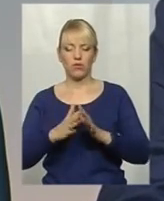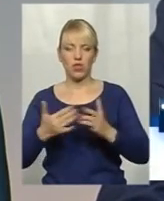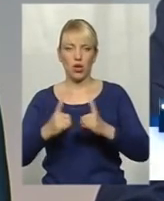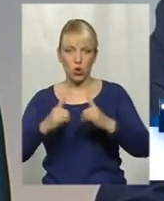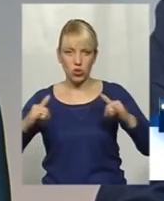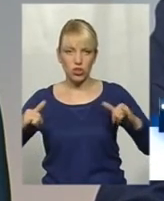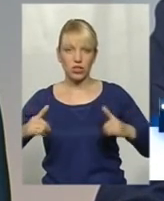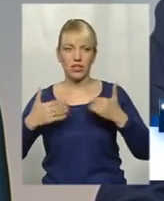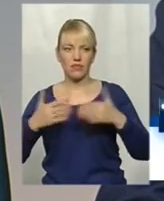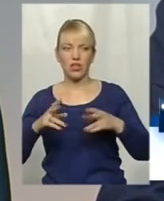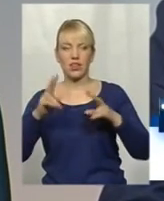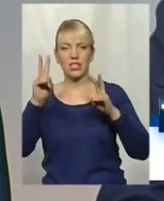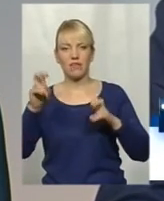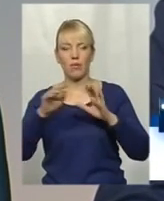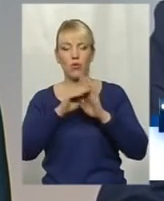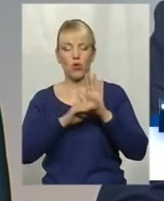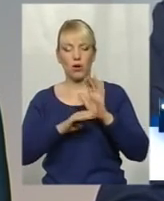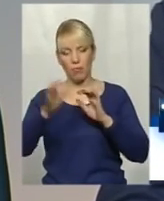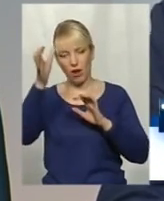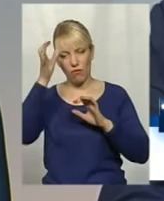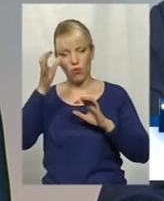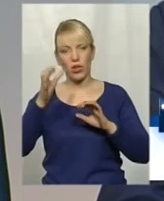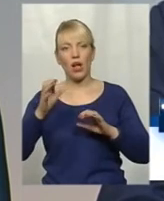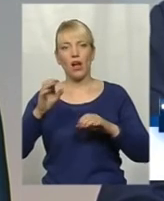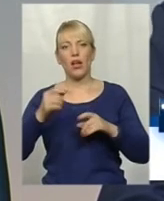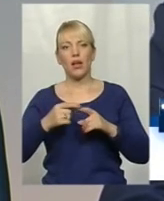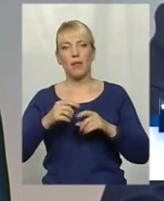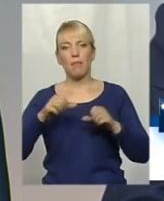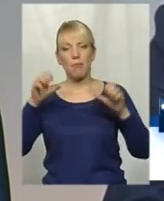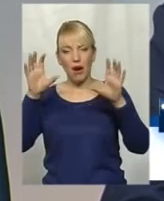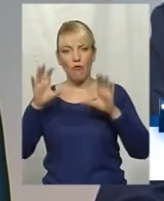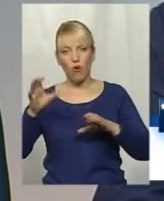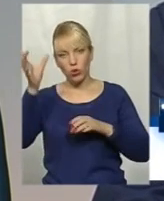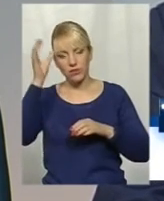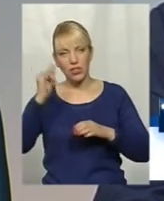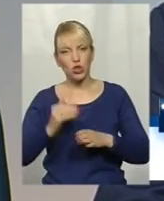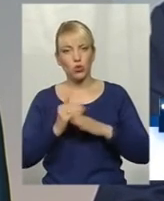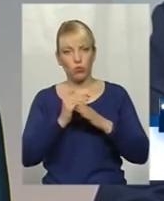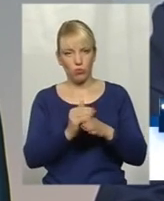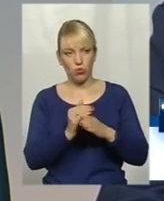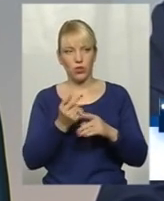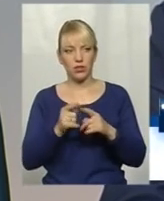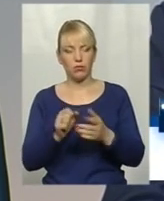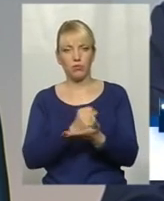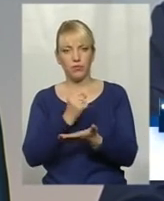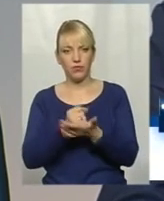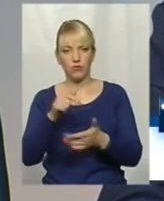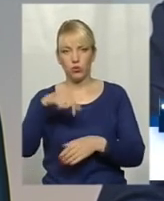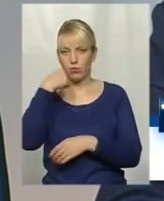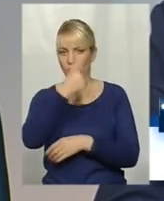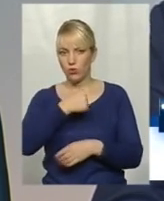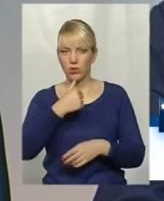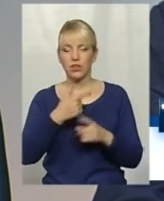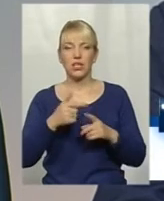і дійсно називається програма підтримки правової освіти та правової допомоги області. Затверджена була ще вона весною цього року. Більше того, через